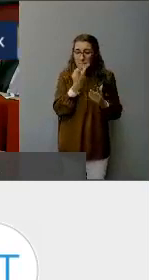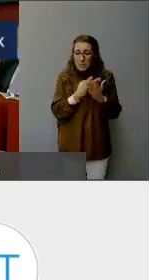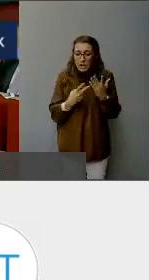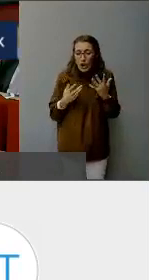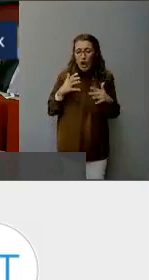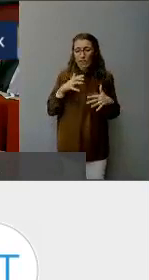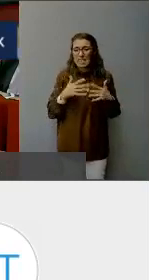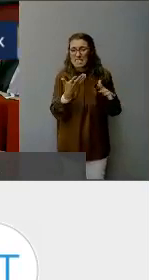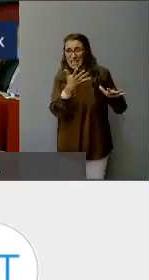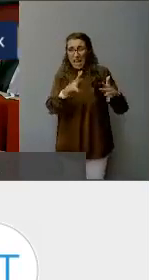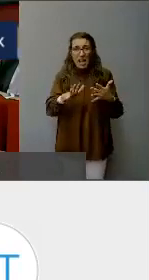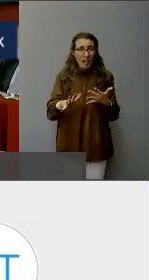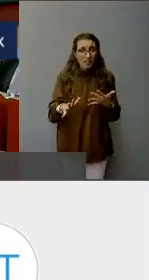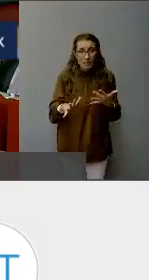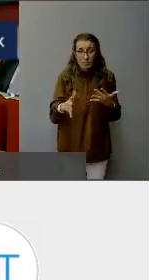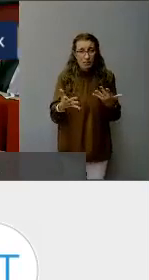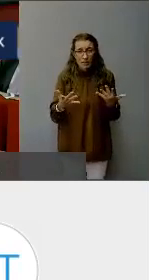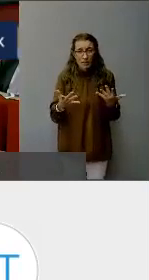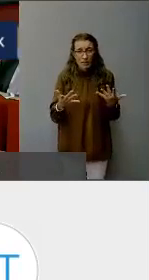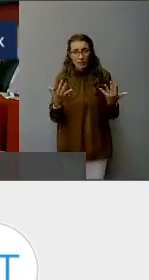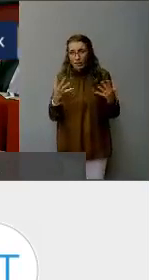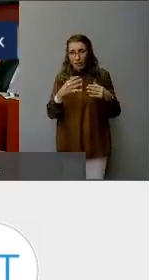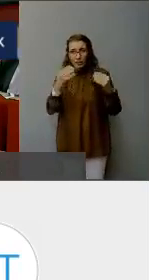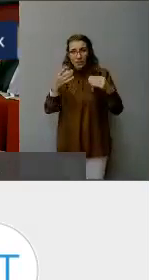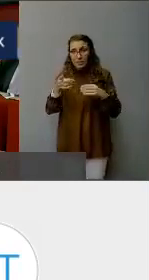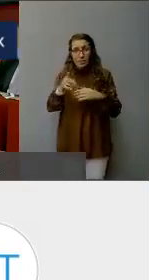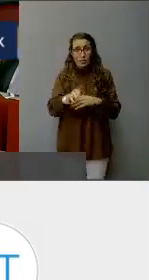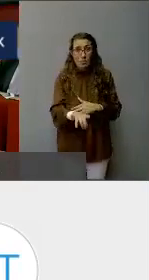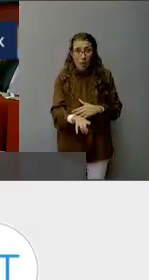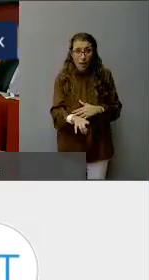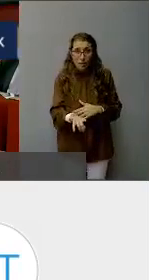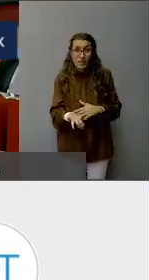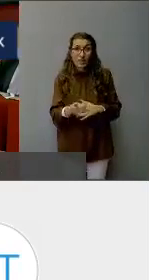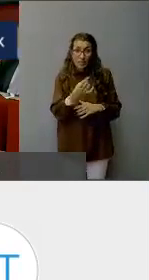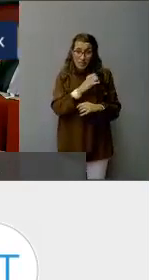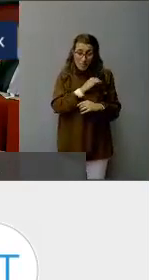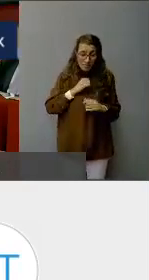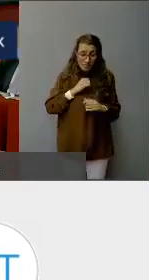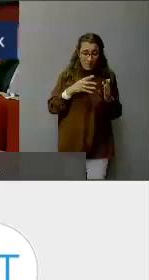purtroppo da domani anche meno bella